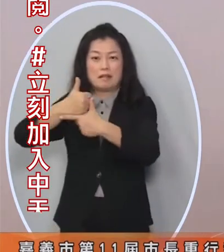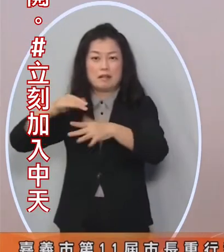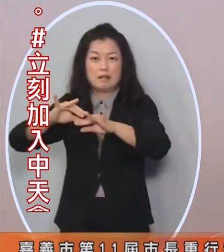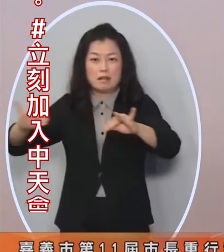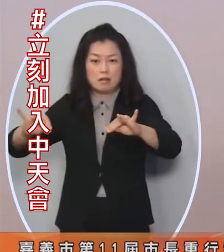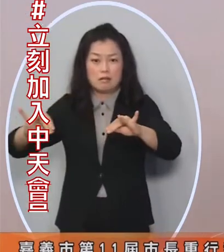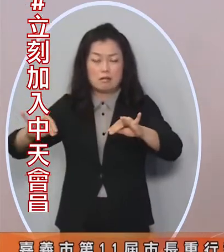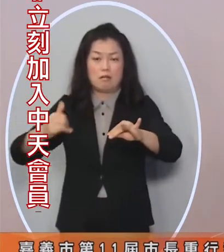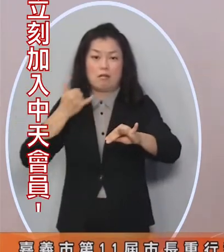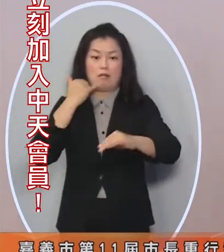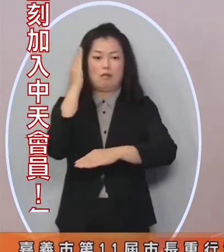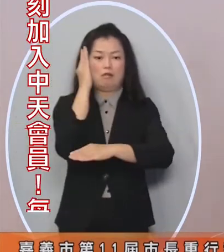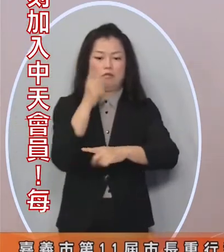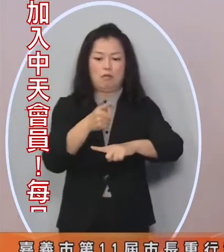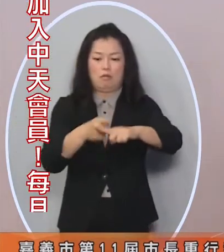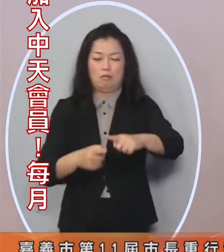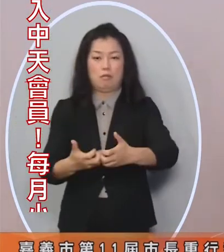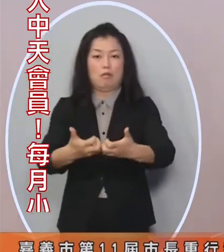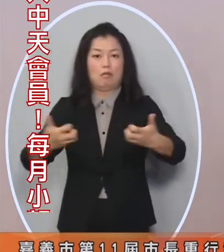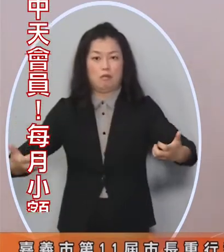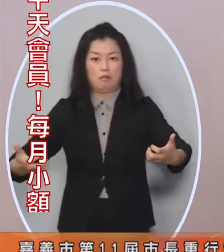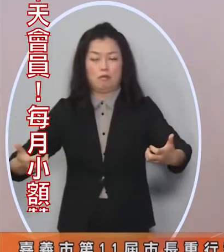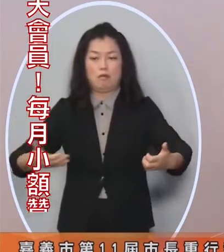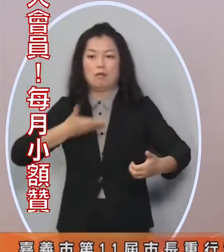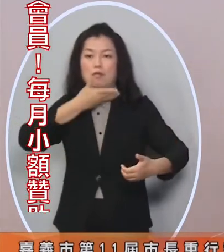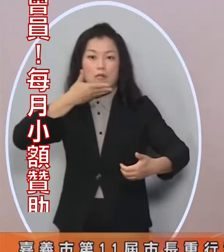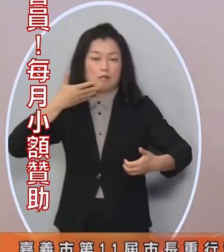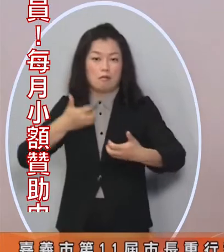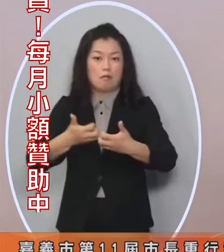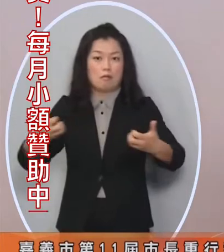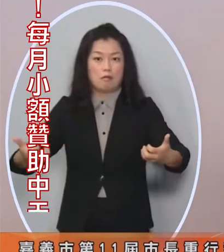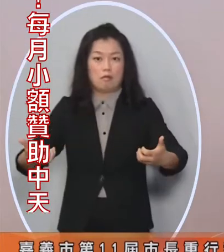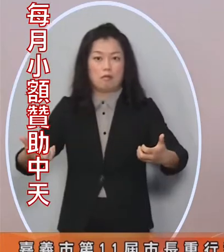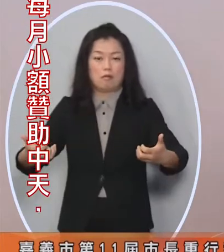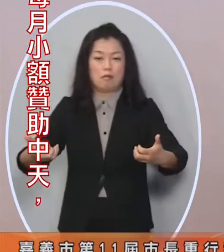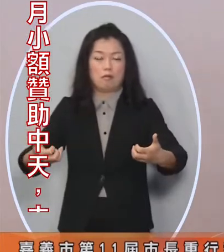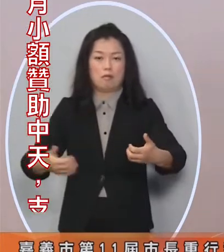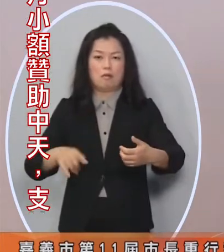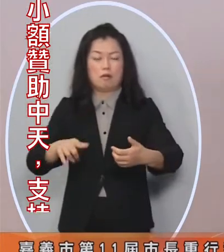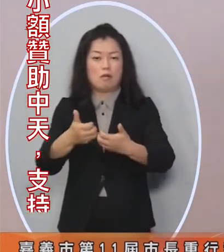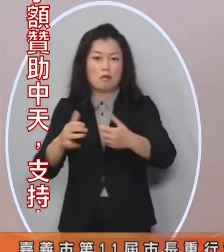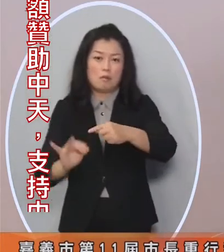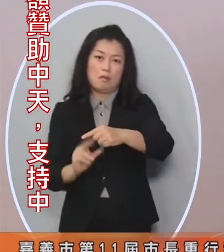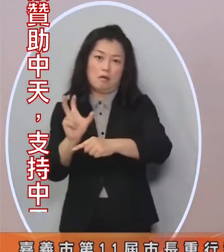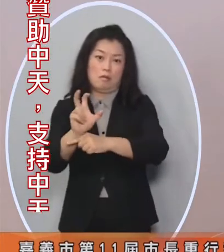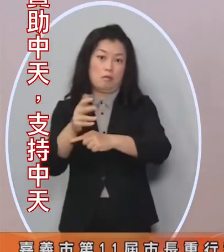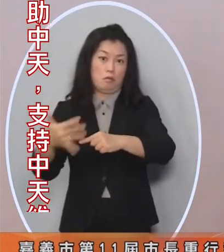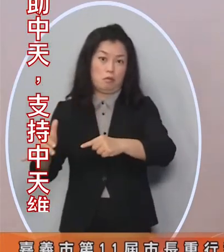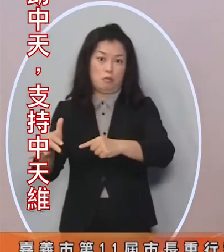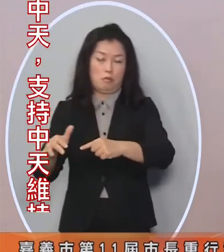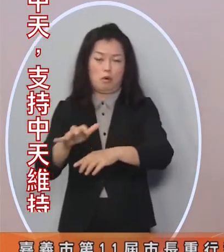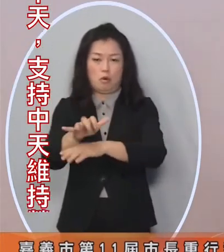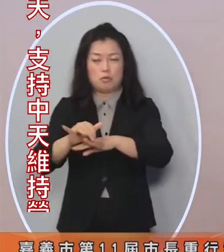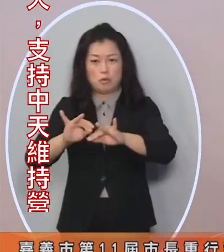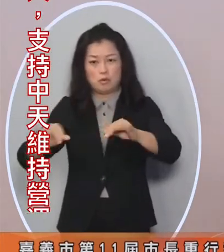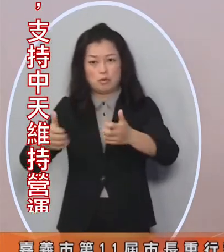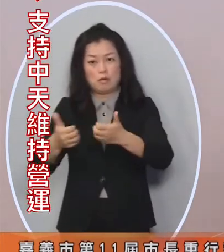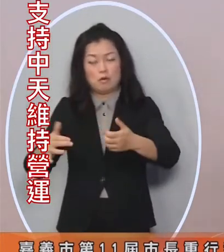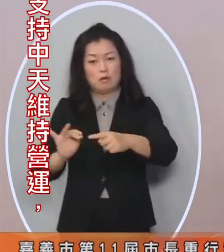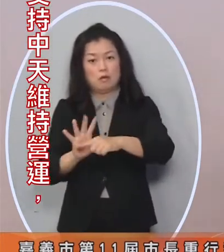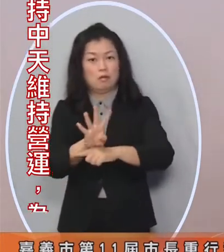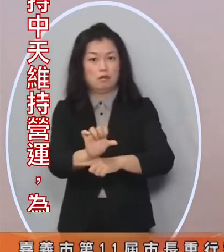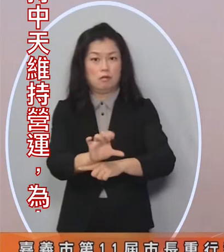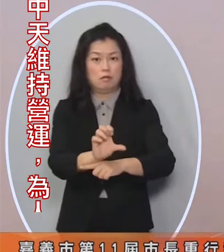一半给政府啊，啊，一半给你利益啊，拢总你分到70几%，啊，你农地分45%